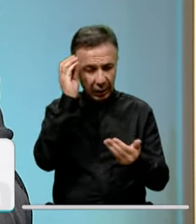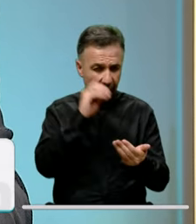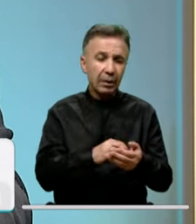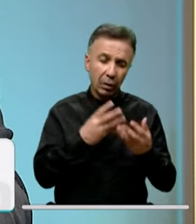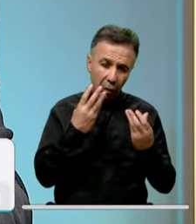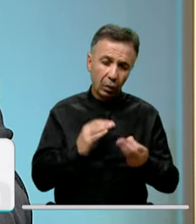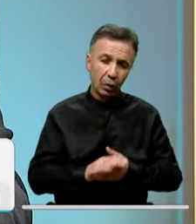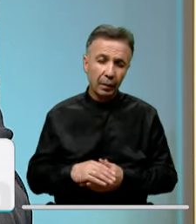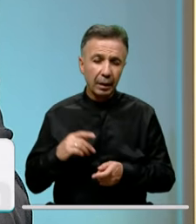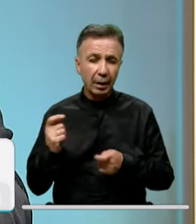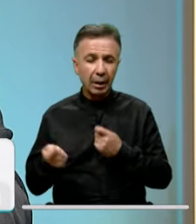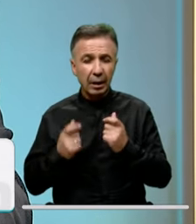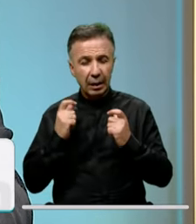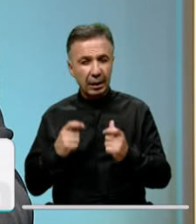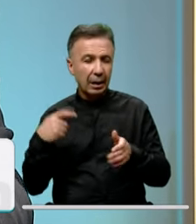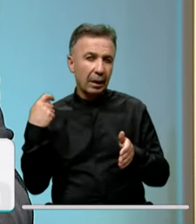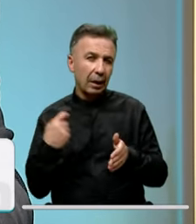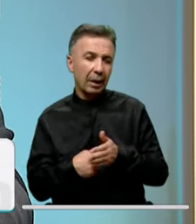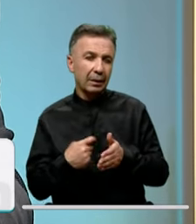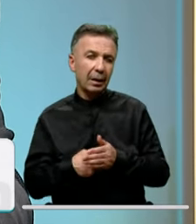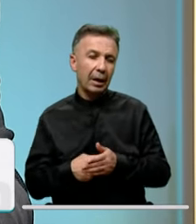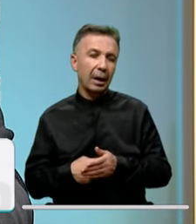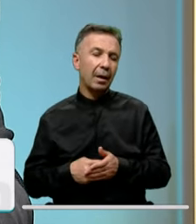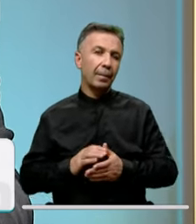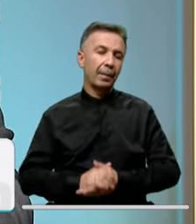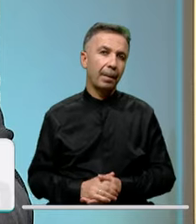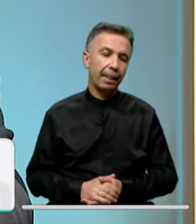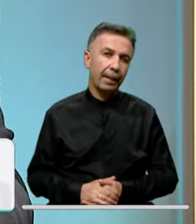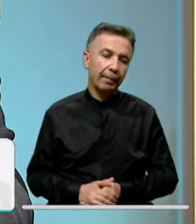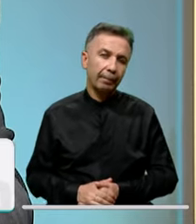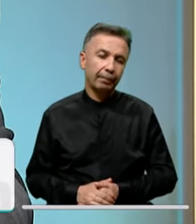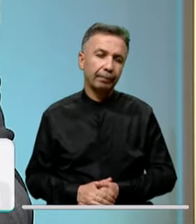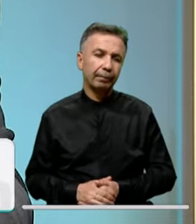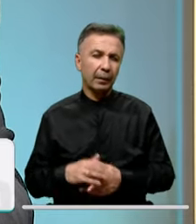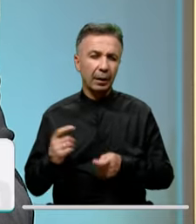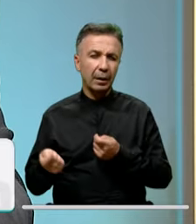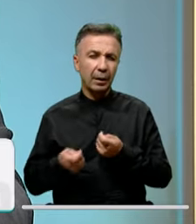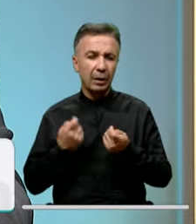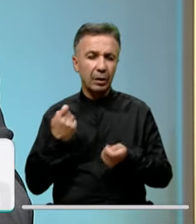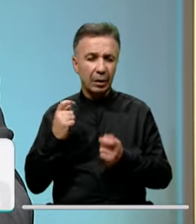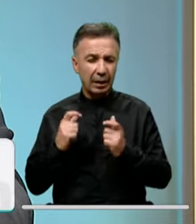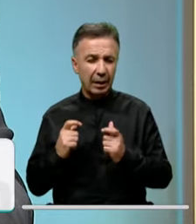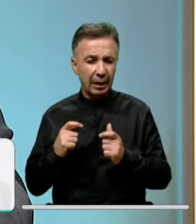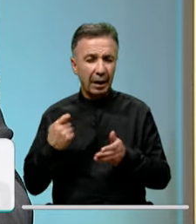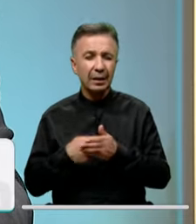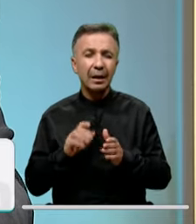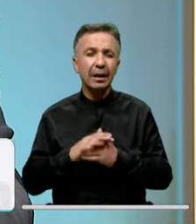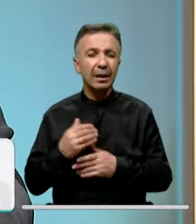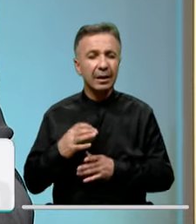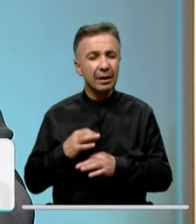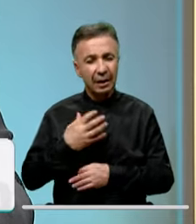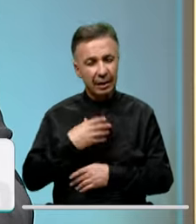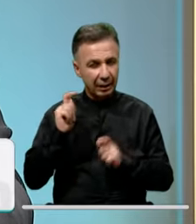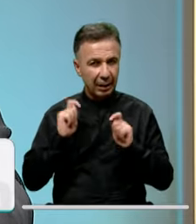İş yerinin adına, ki böyle bir şey mi anlatılmaya çalışılıyor bilmiyorum, iş yeri adına değil, kişi kendisi yapar.